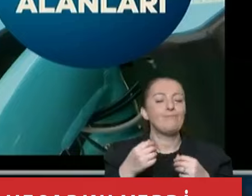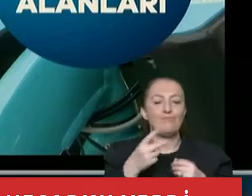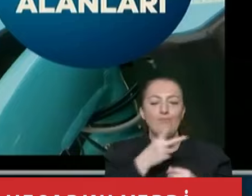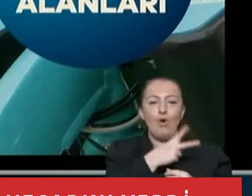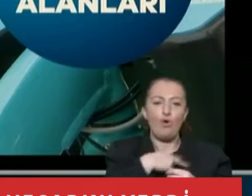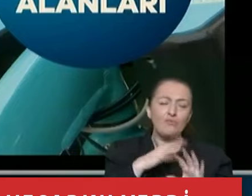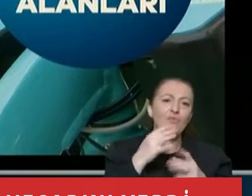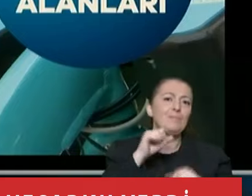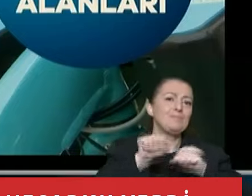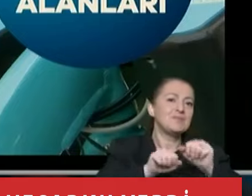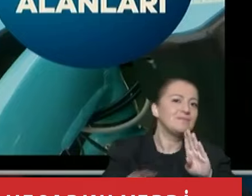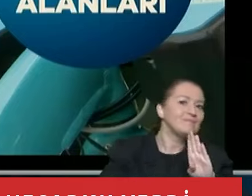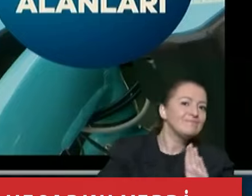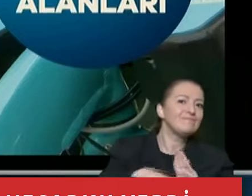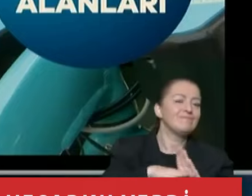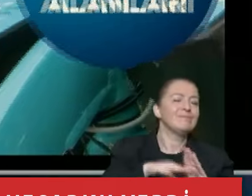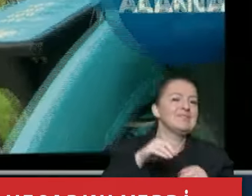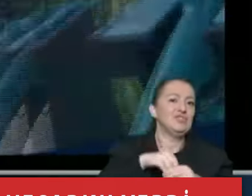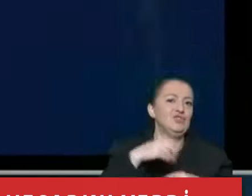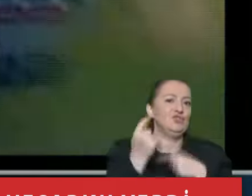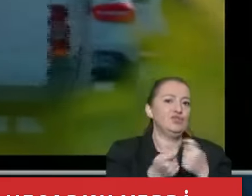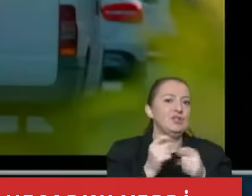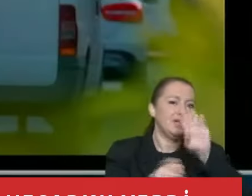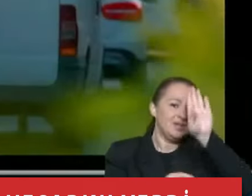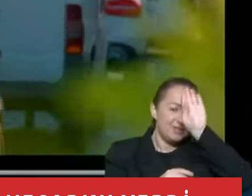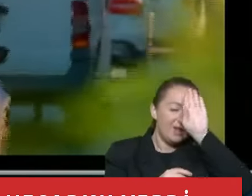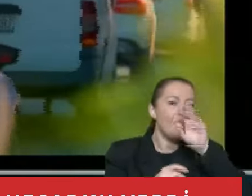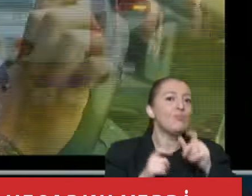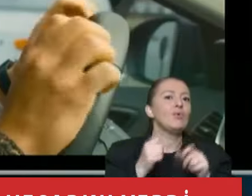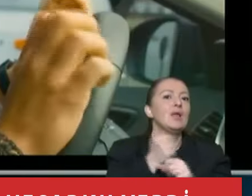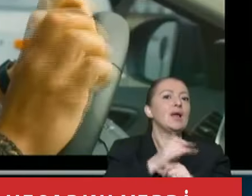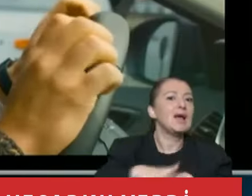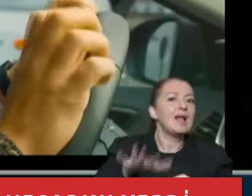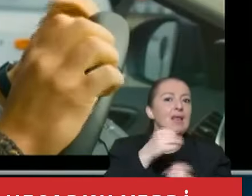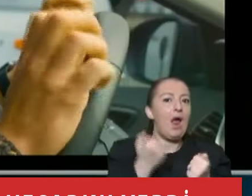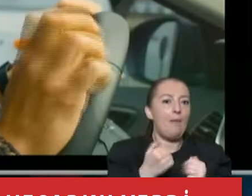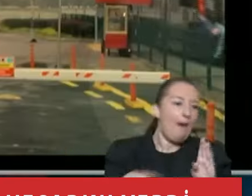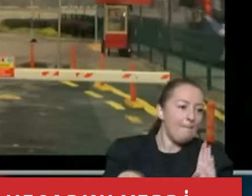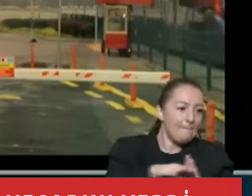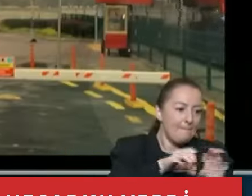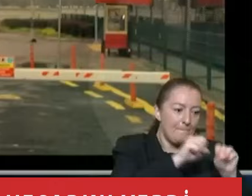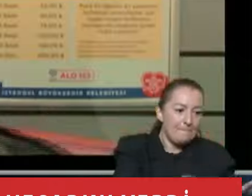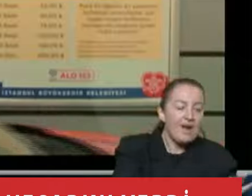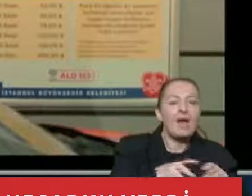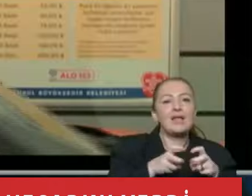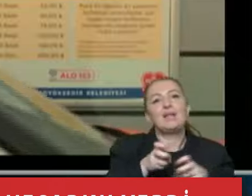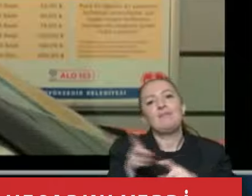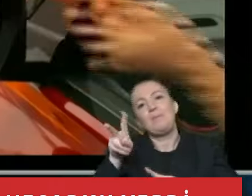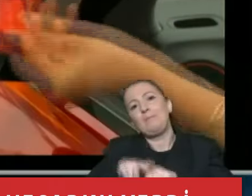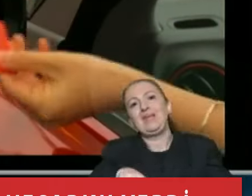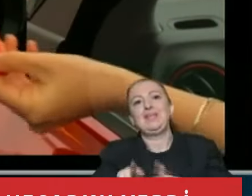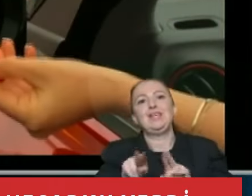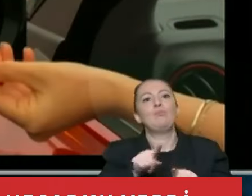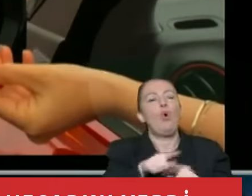olduk İstanbul genelinde park et devam et sistemin yaygınlaştırılması için çalışmaları